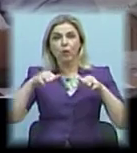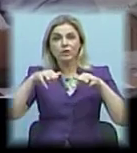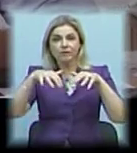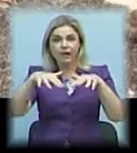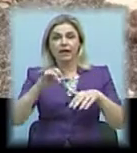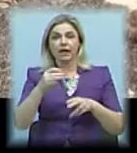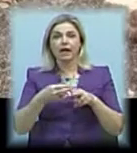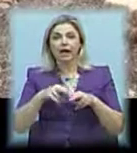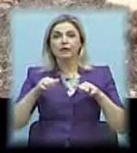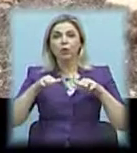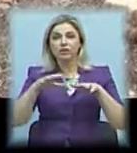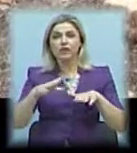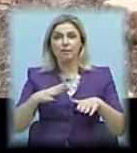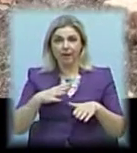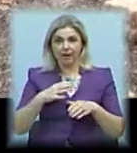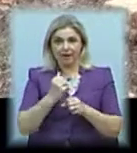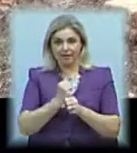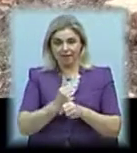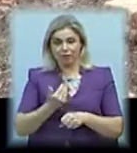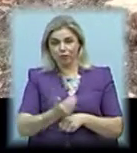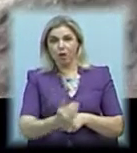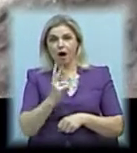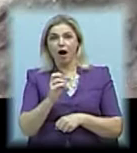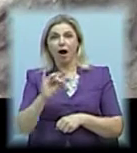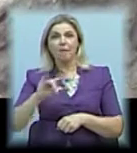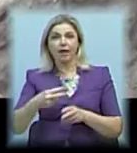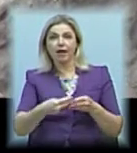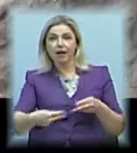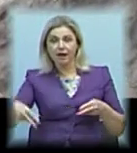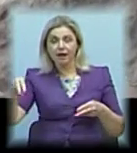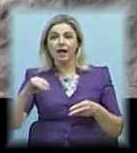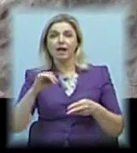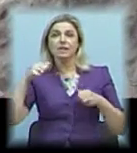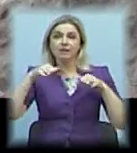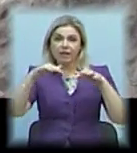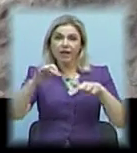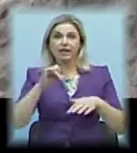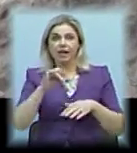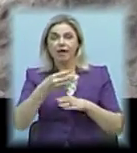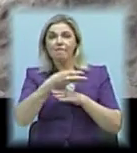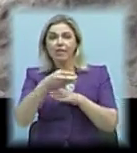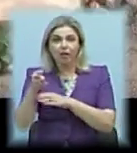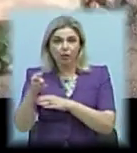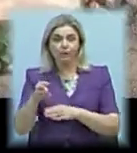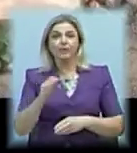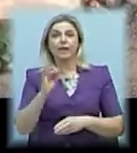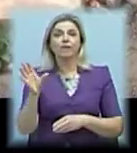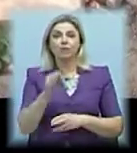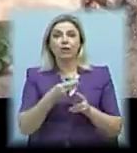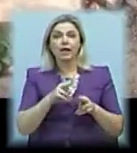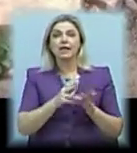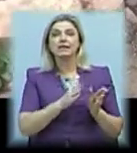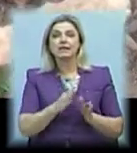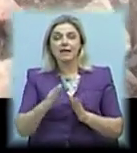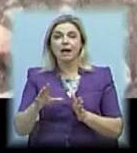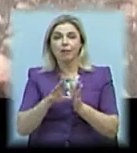освітлення, відповідно, були заведені кабелі. Кабелі були заведені не тільки під освітлення, але й під систему відеоспостереження. Вся ця система